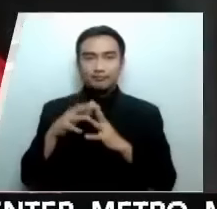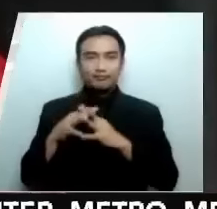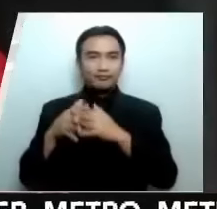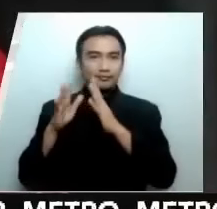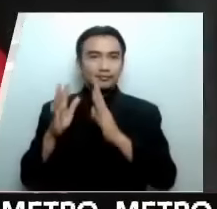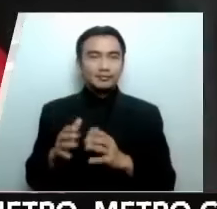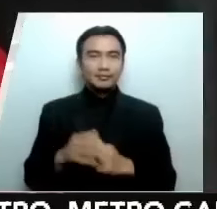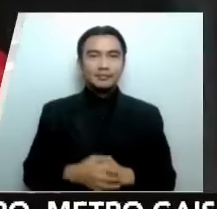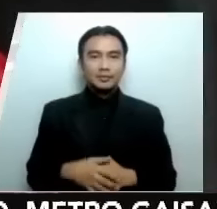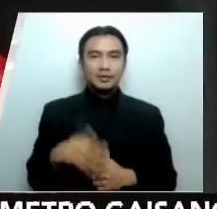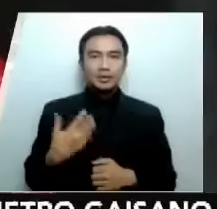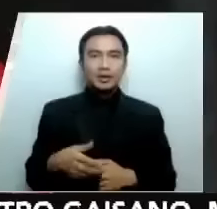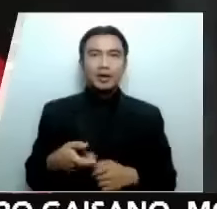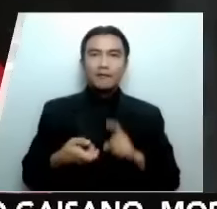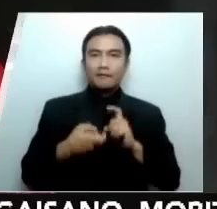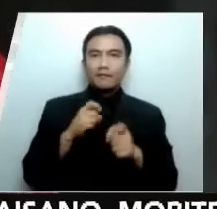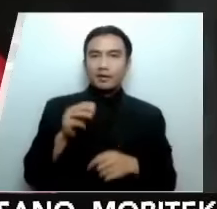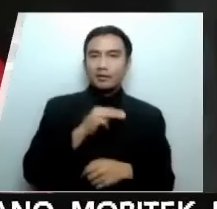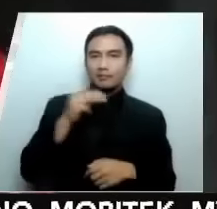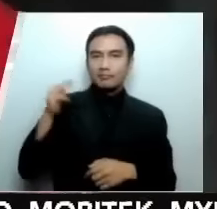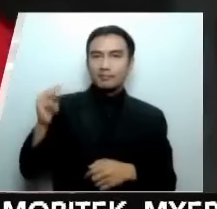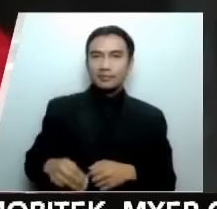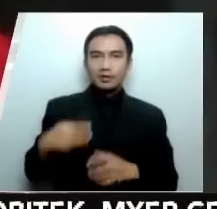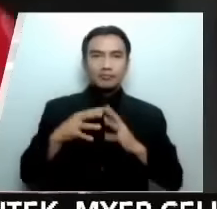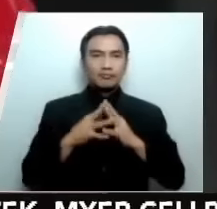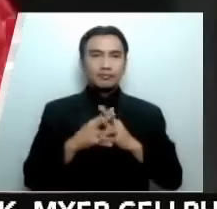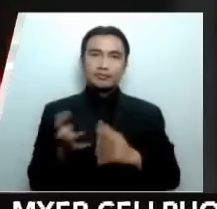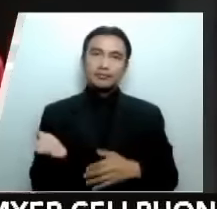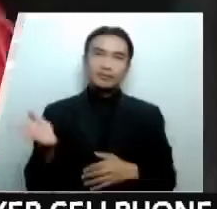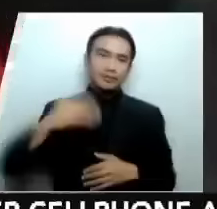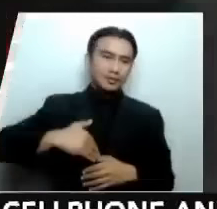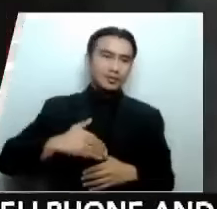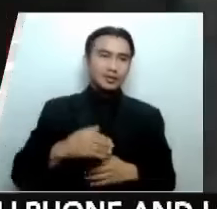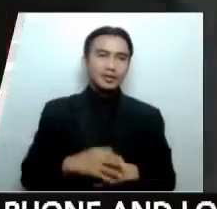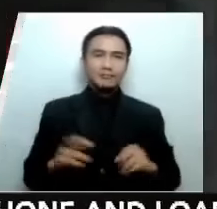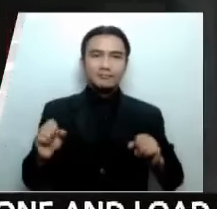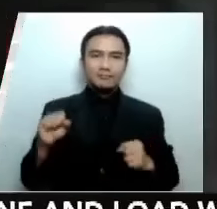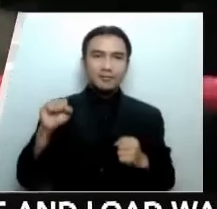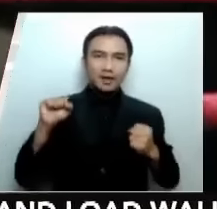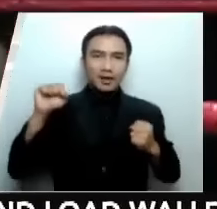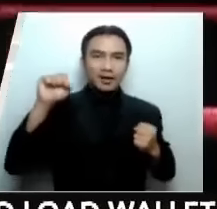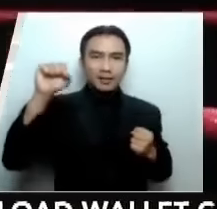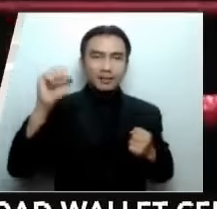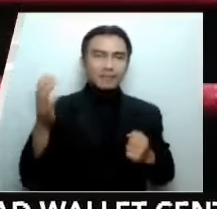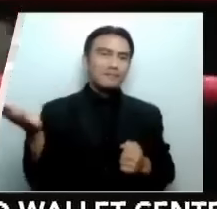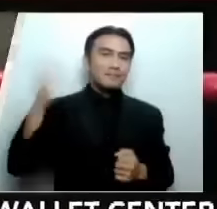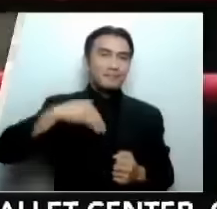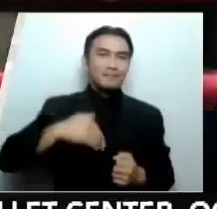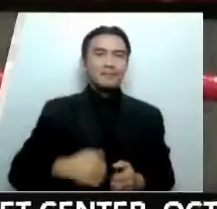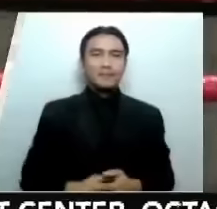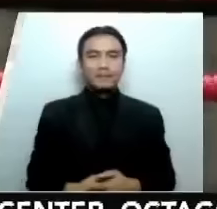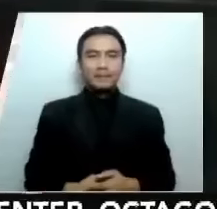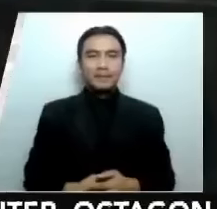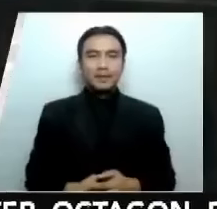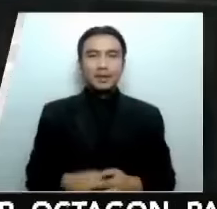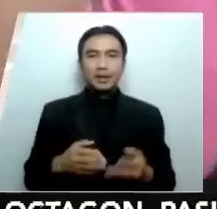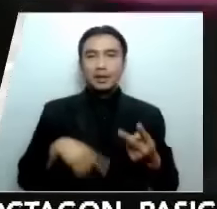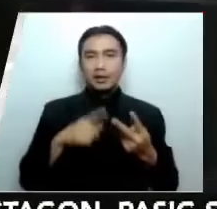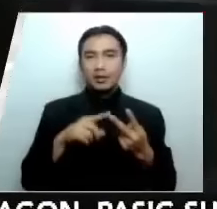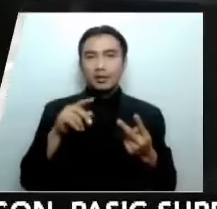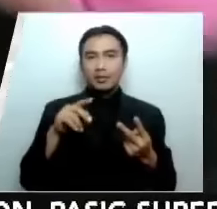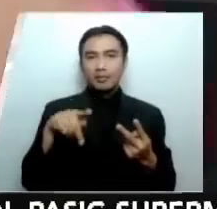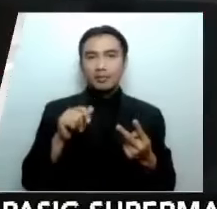ng Manila Wrestling Federation. Tara! Up! Up! And away! Patricia Ligaya. Hindi